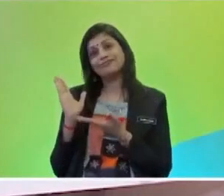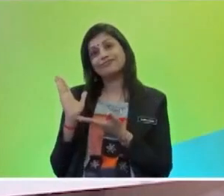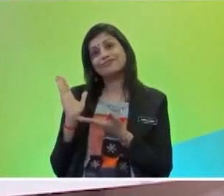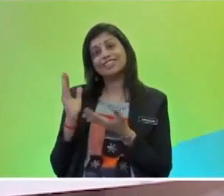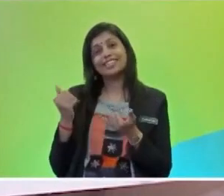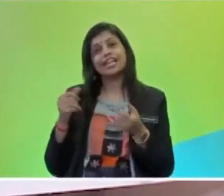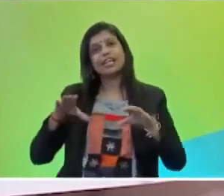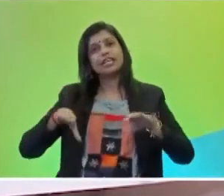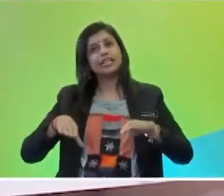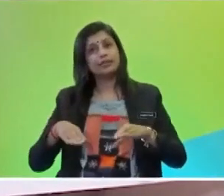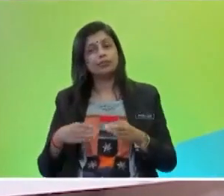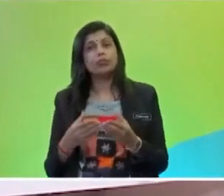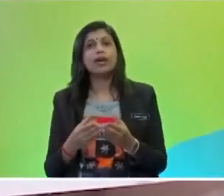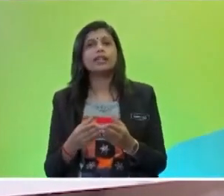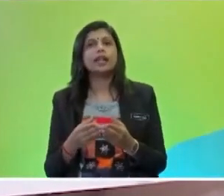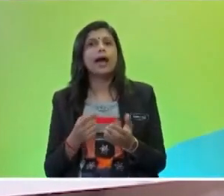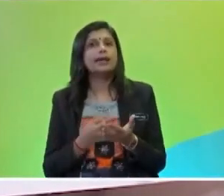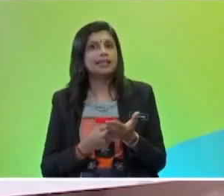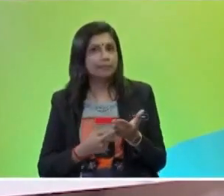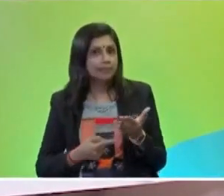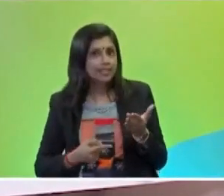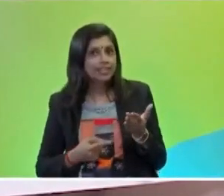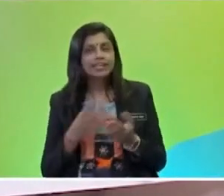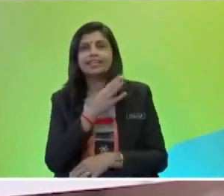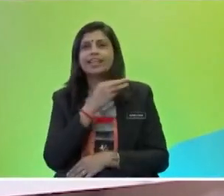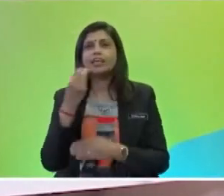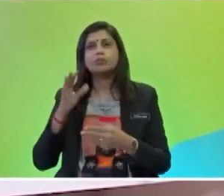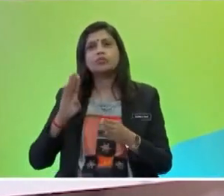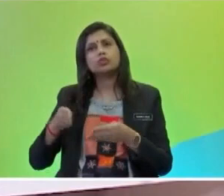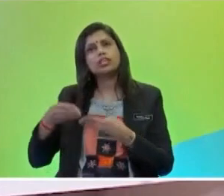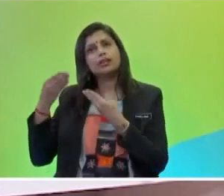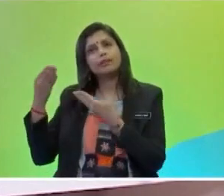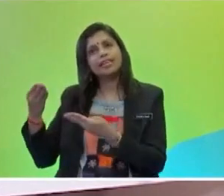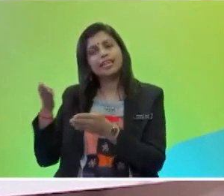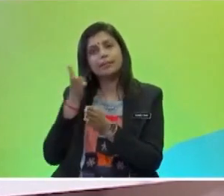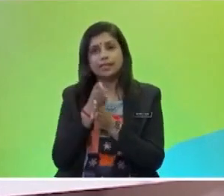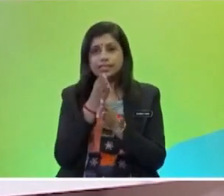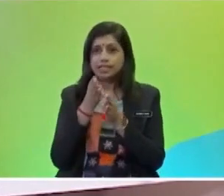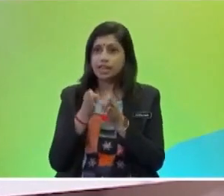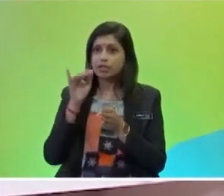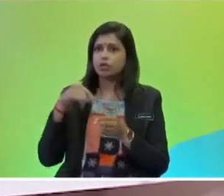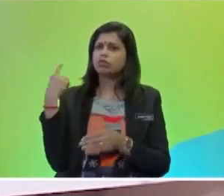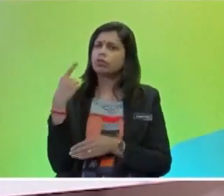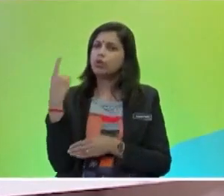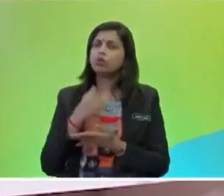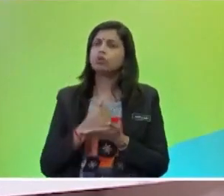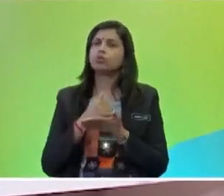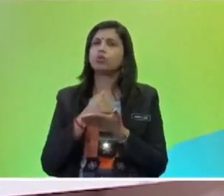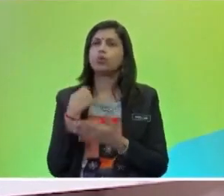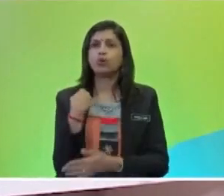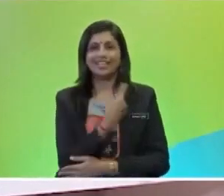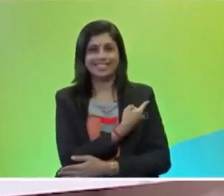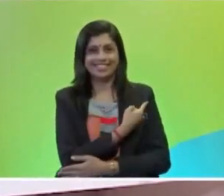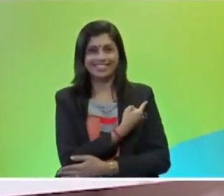hasilkan dan memberi kepada jiran kita. Jiran yang selalunya tolong kita,